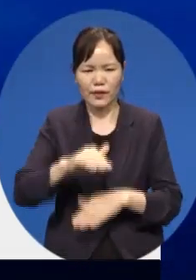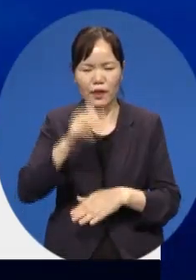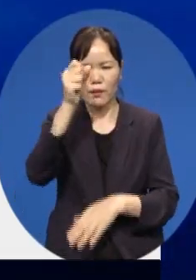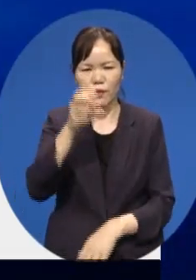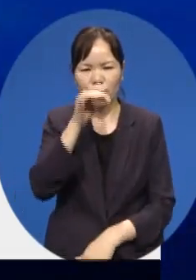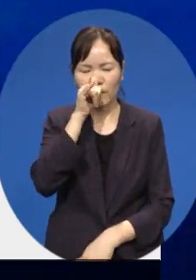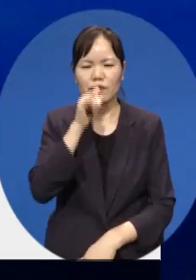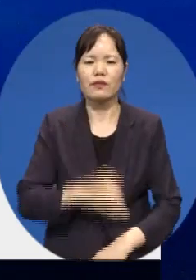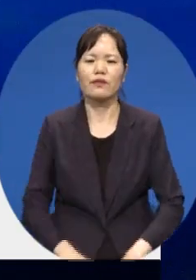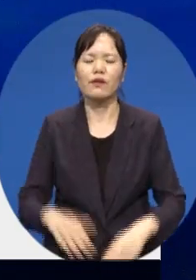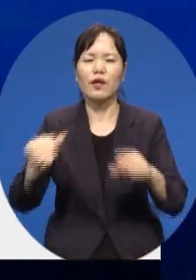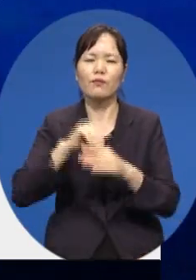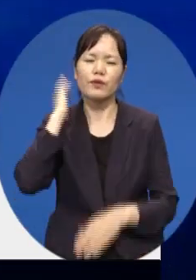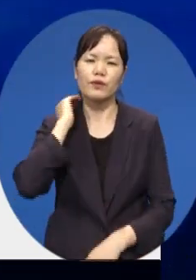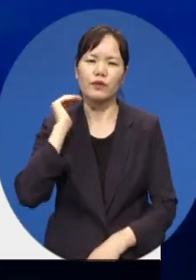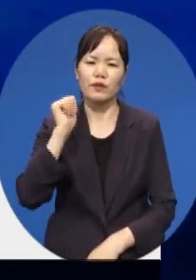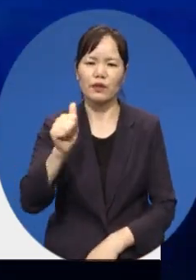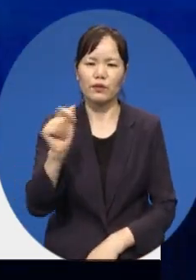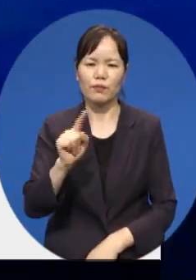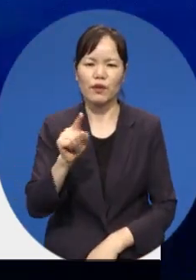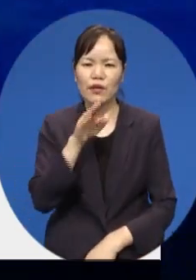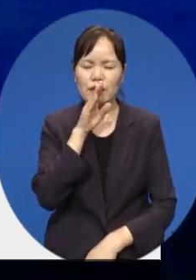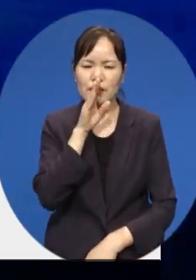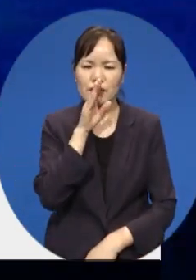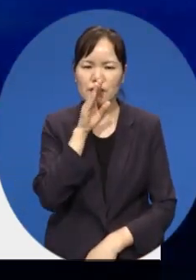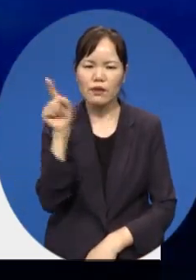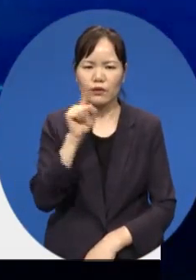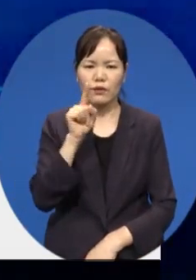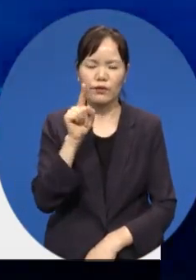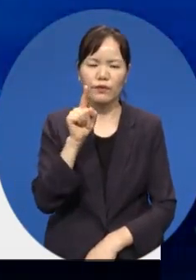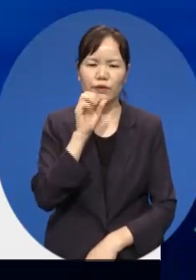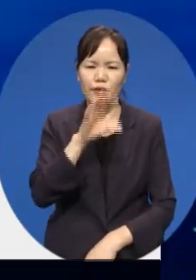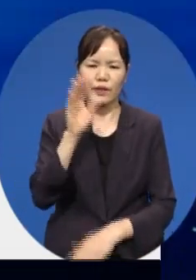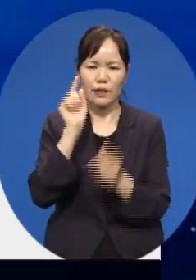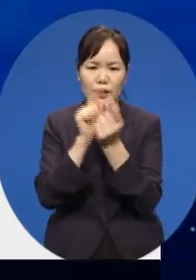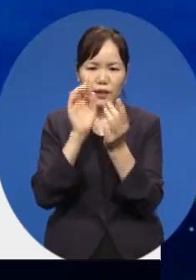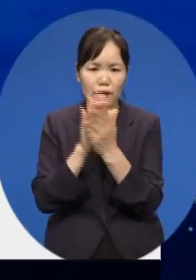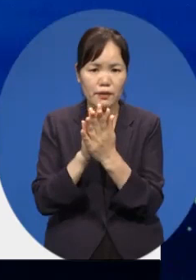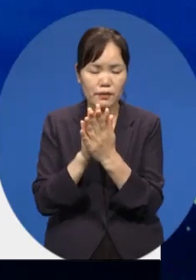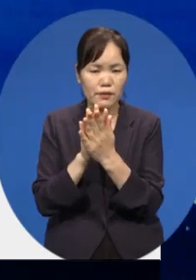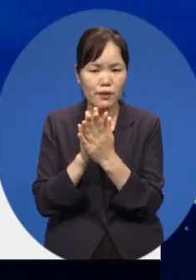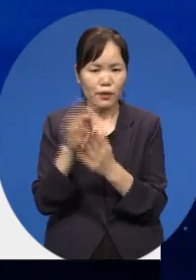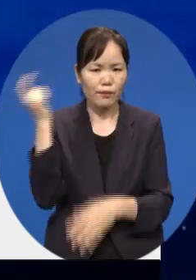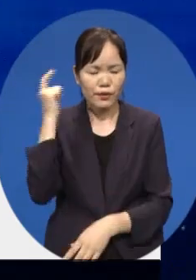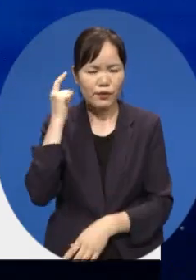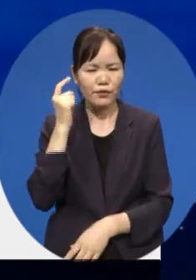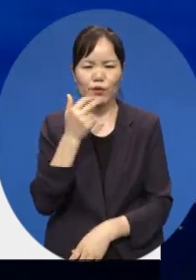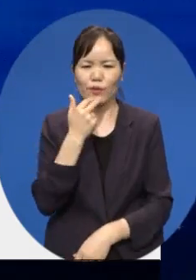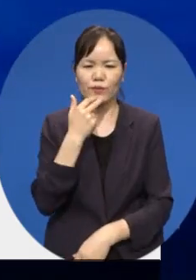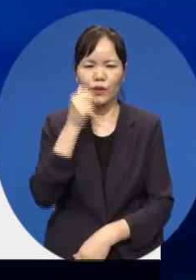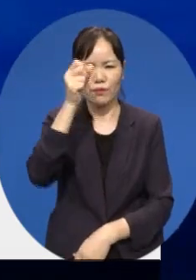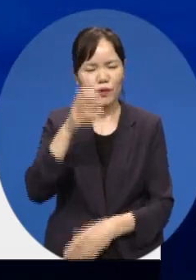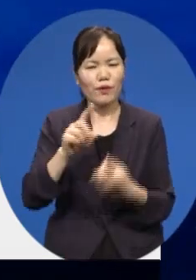있기도 합니다. 그런데 문재인 대통령이 실제로 어떤 얘기를 직접적으로 하는지 저희가 들을 기회가 많지가 않은데 몇몇